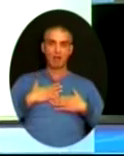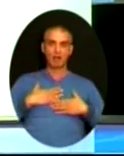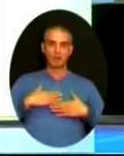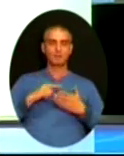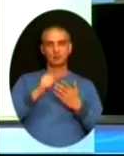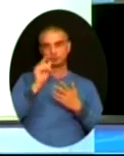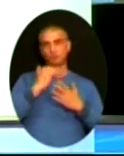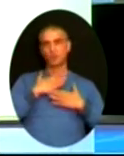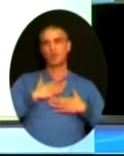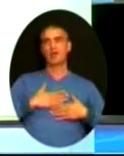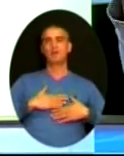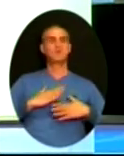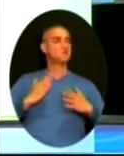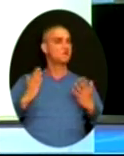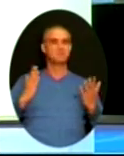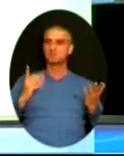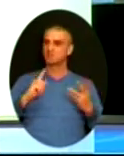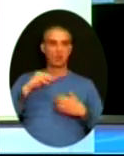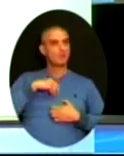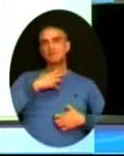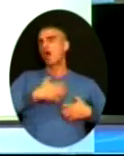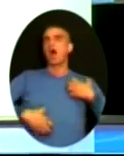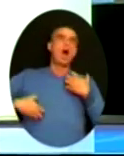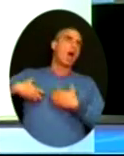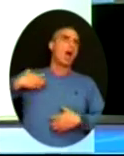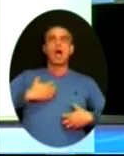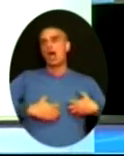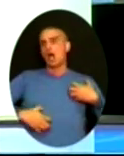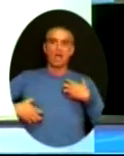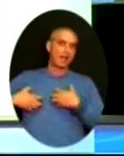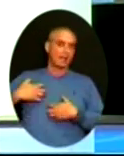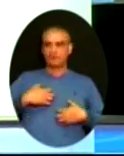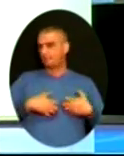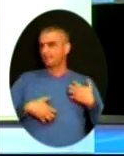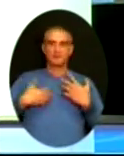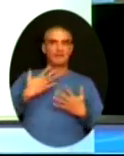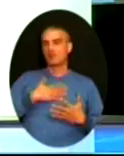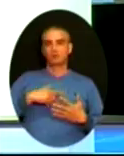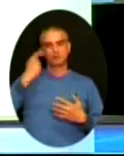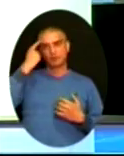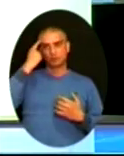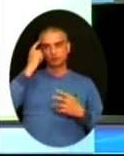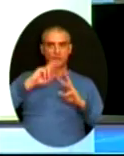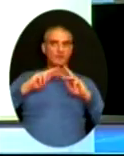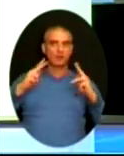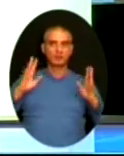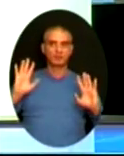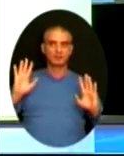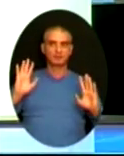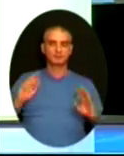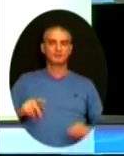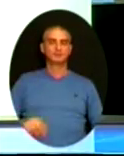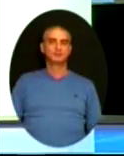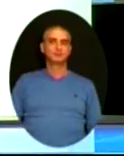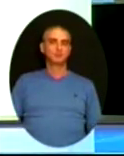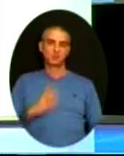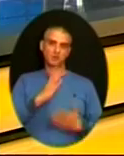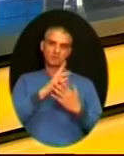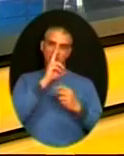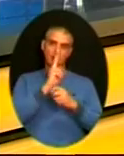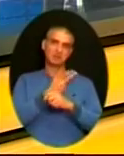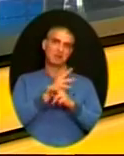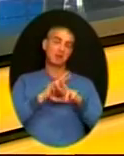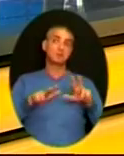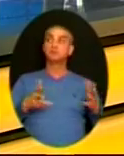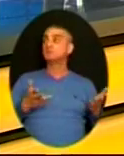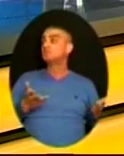כי הוא רגוע. זה לא שבפנים יום השר בו... מה שרוצים לחשוב בכל מיני במות טלוויזיוניות. אז יכול להיות שהוא פשוט